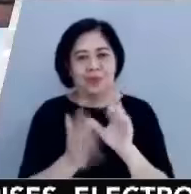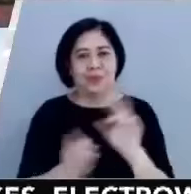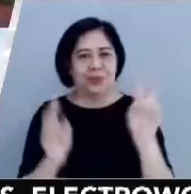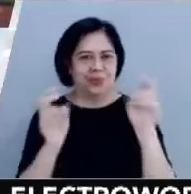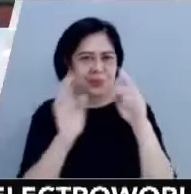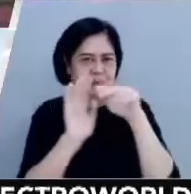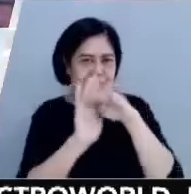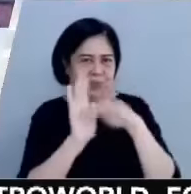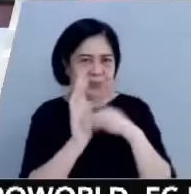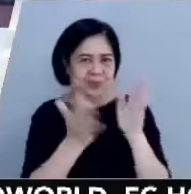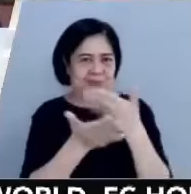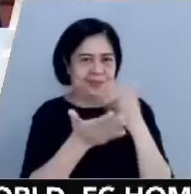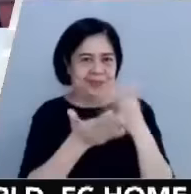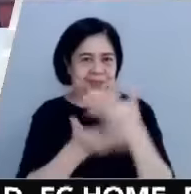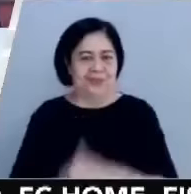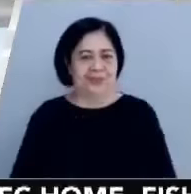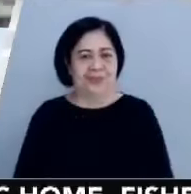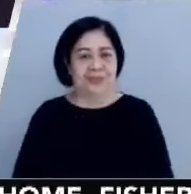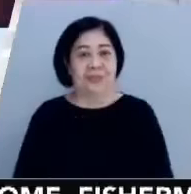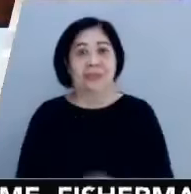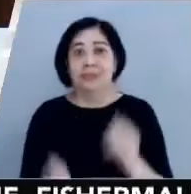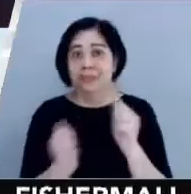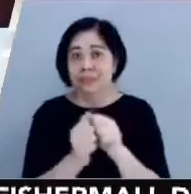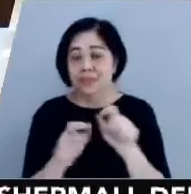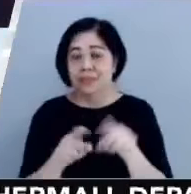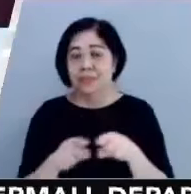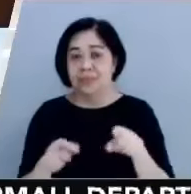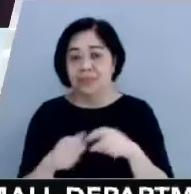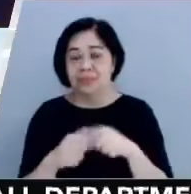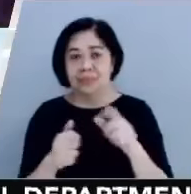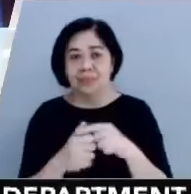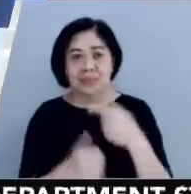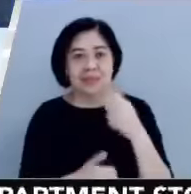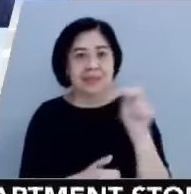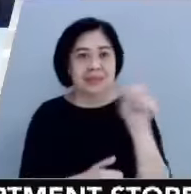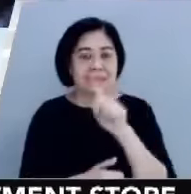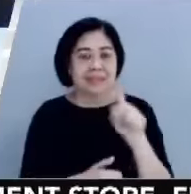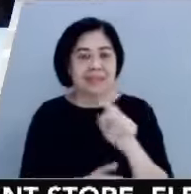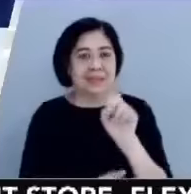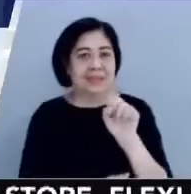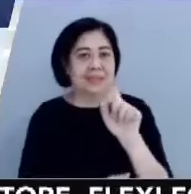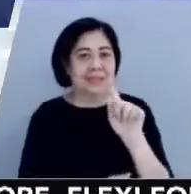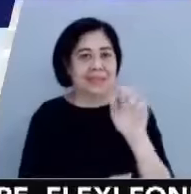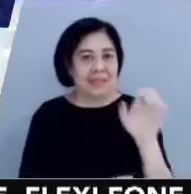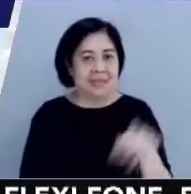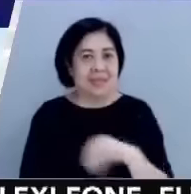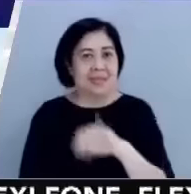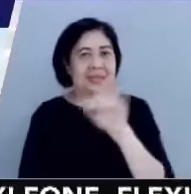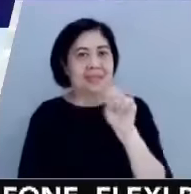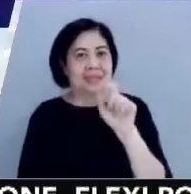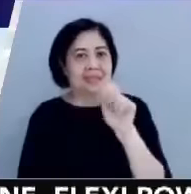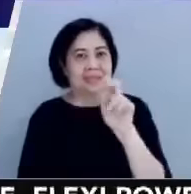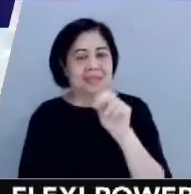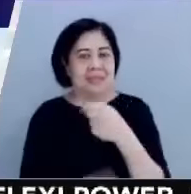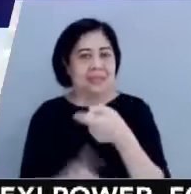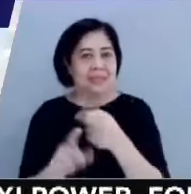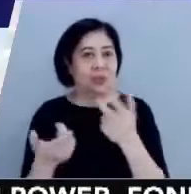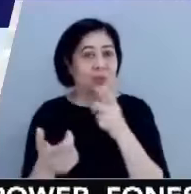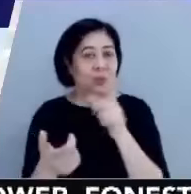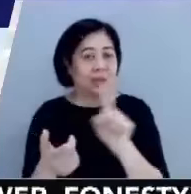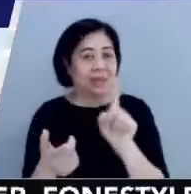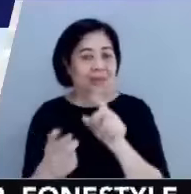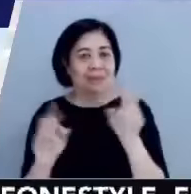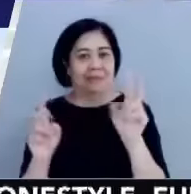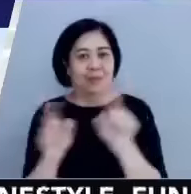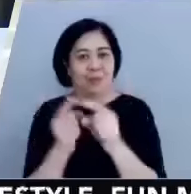Review nakipagsabayan din sila sa mga gen na sina St at Justin ngp Kings SB